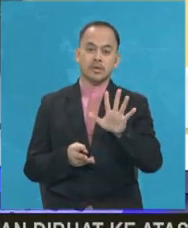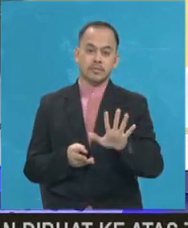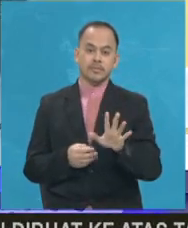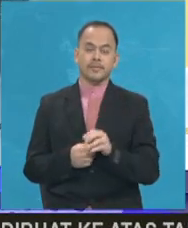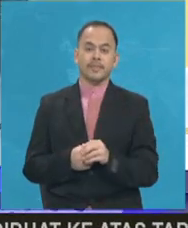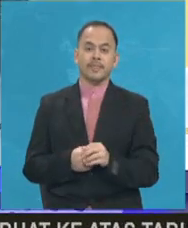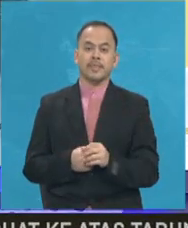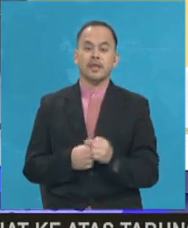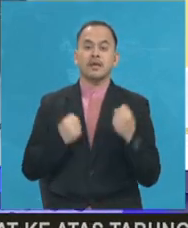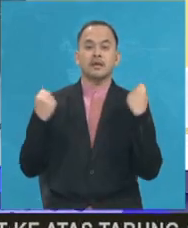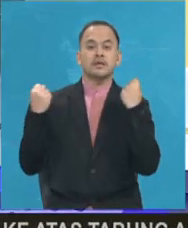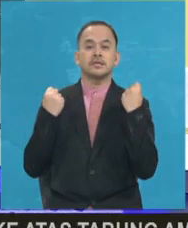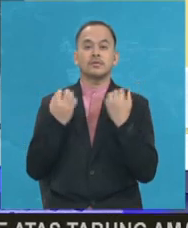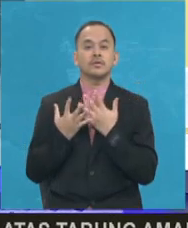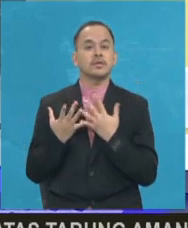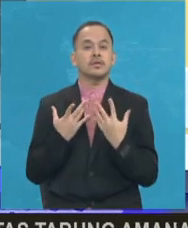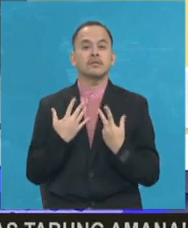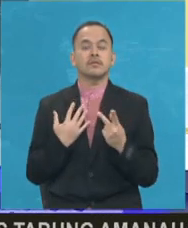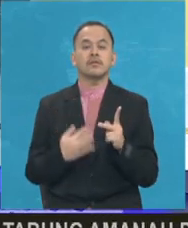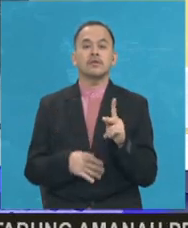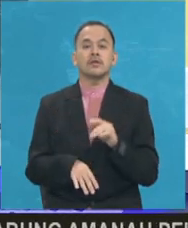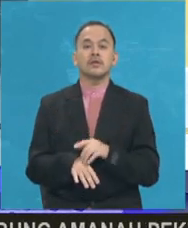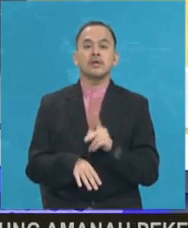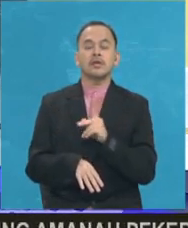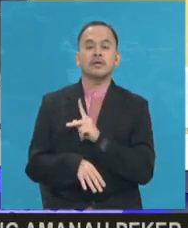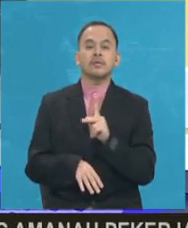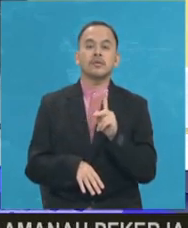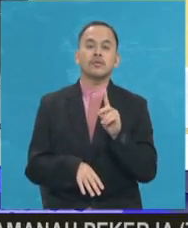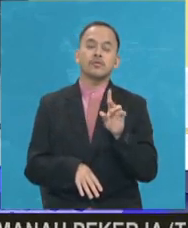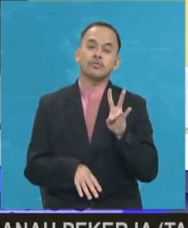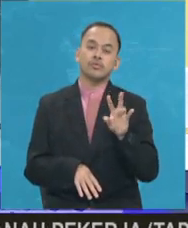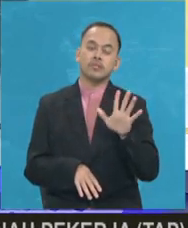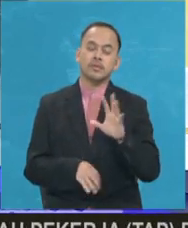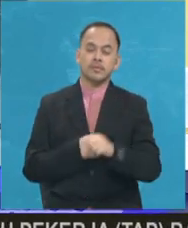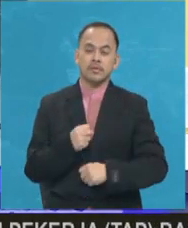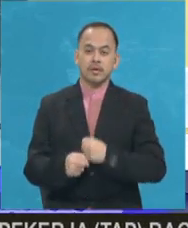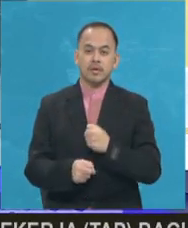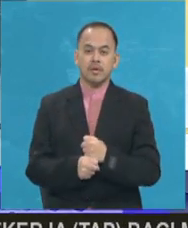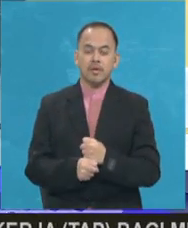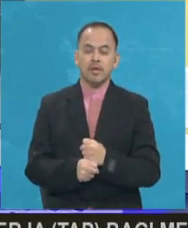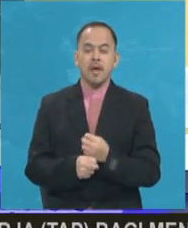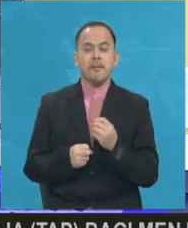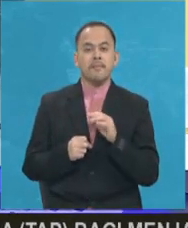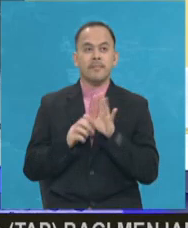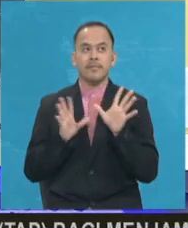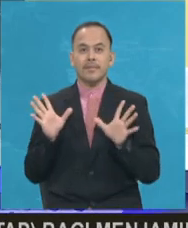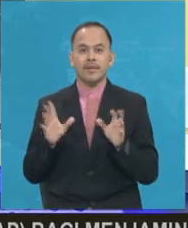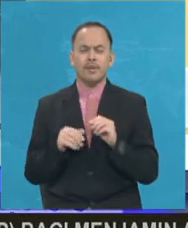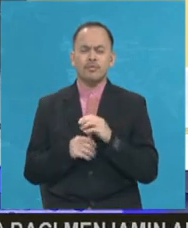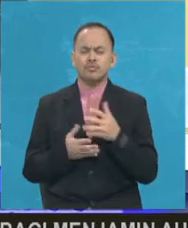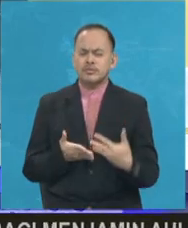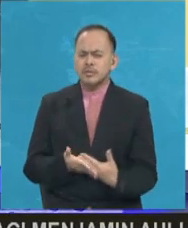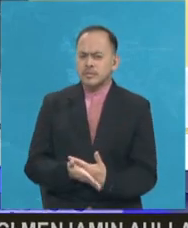Hai sambutan ulangtahun hari keputeraan ke-75 tetap meriah walaupun dalam suasana norma baharu